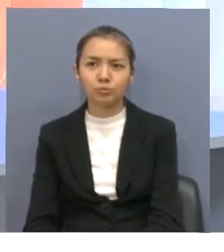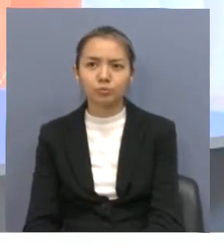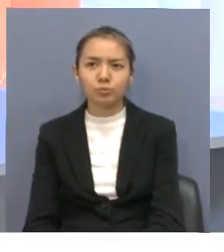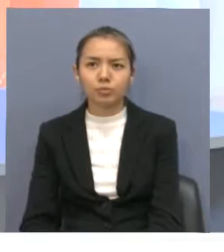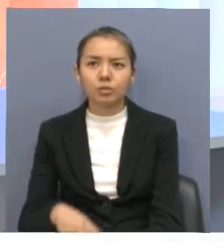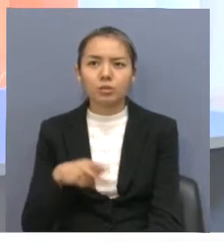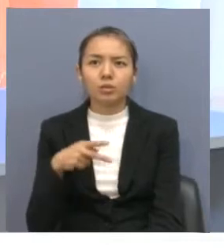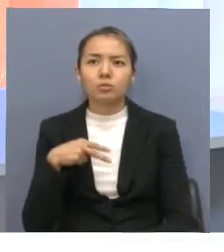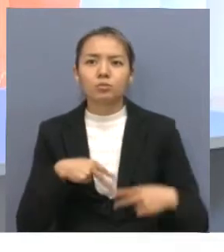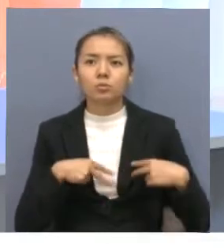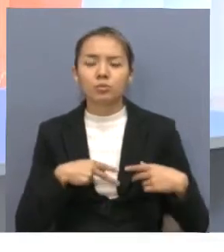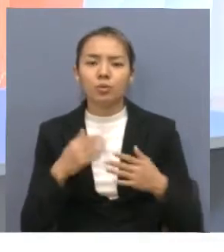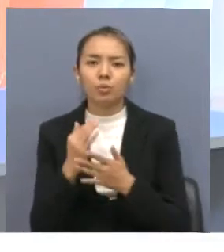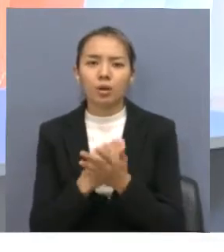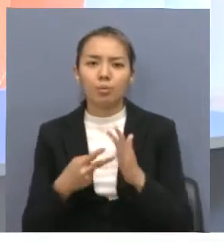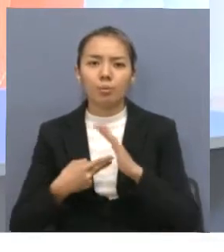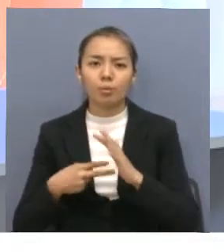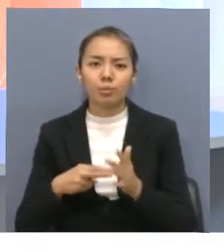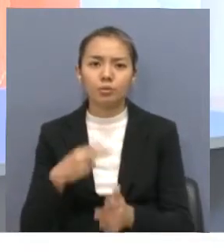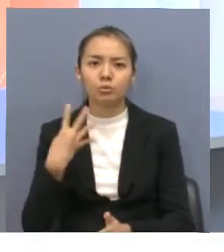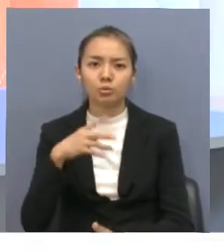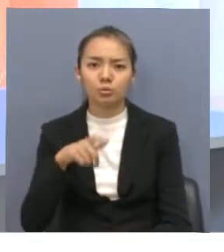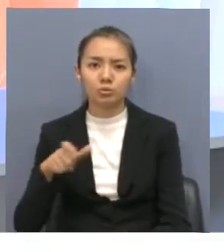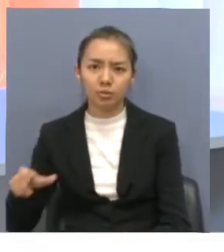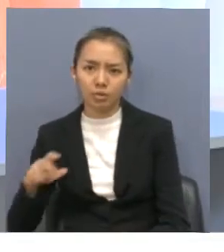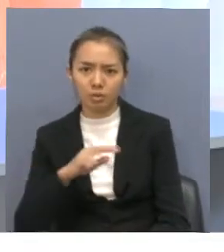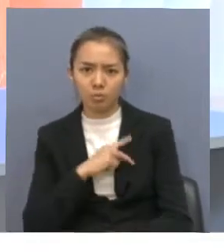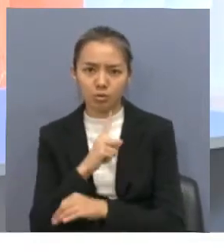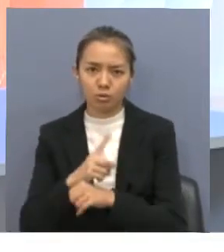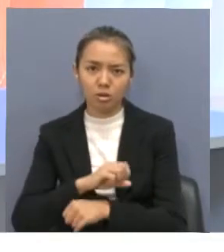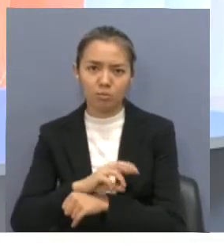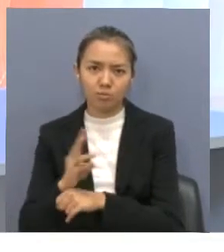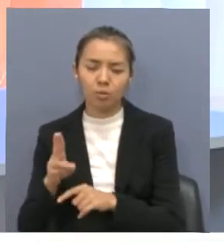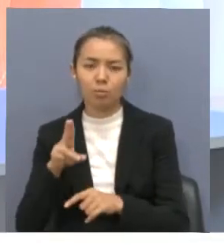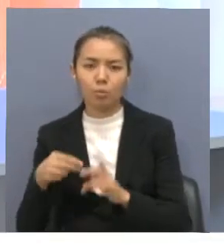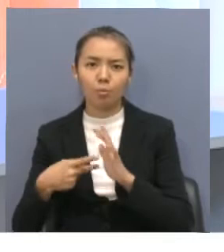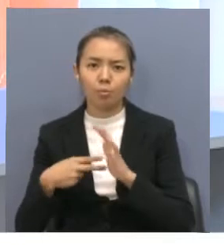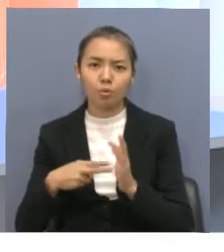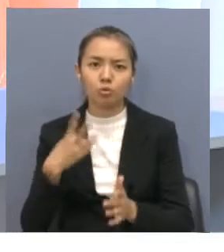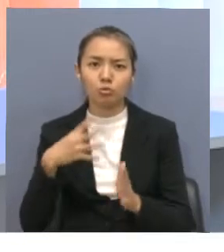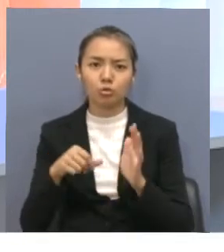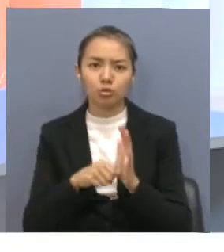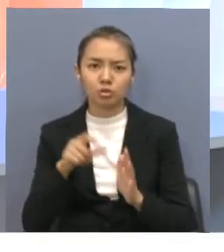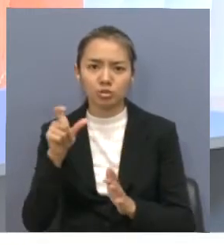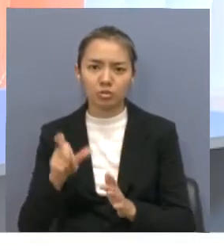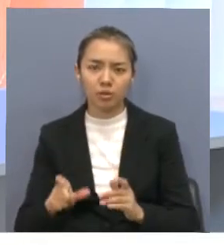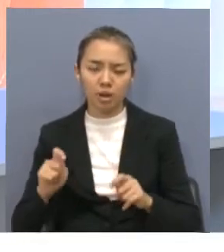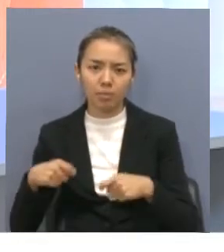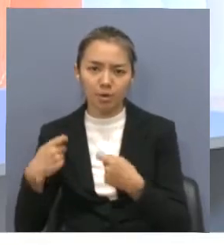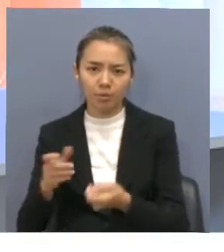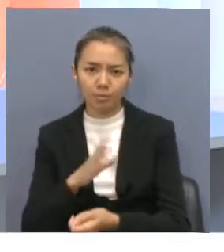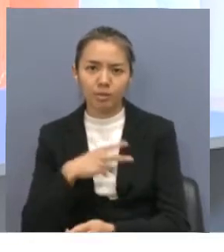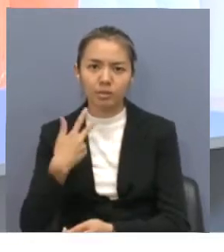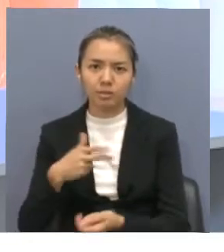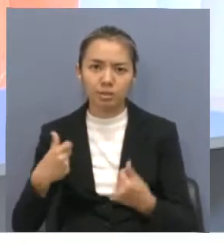Биыл еңбек бағдарламасы шеңберінде жоспар бойынша 40 адамды қамтуымыз керек еді. Жоспардан асыра орындап 46 адамға жолдама бердік. 30-дан